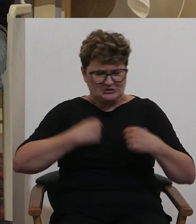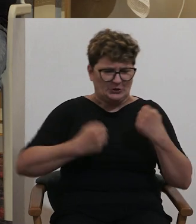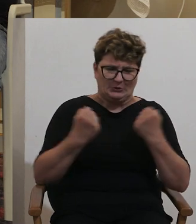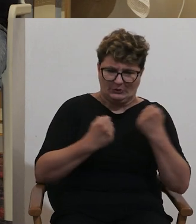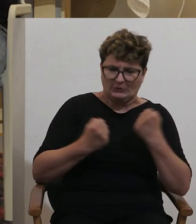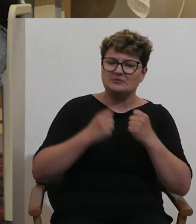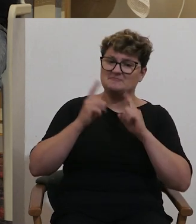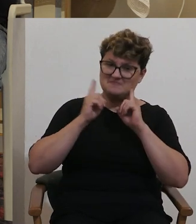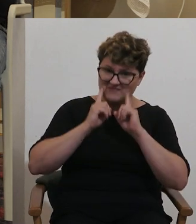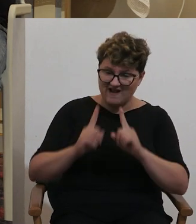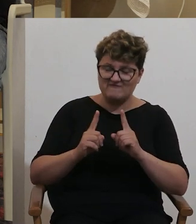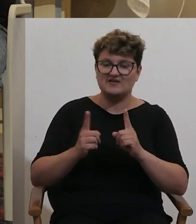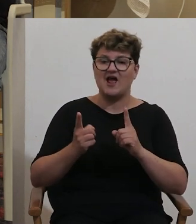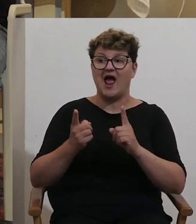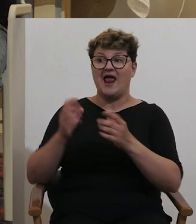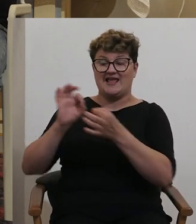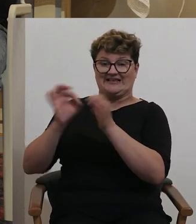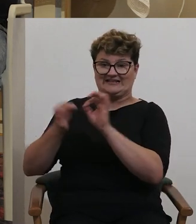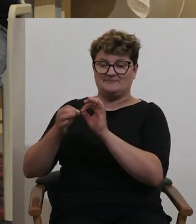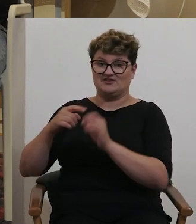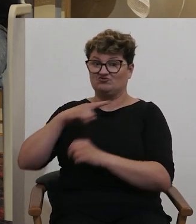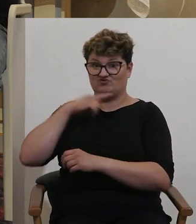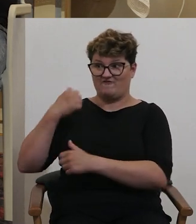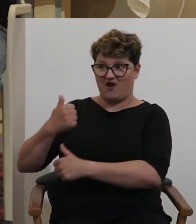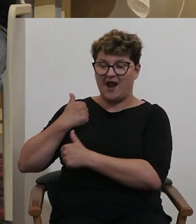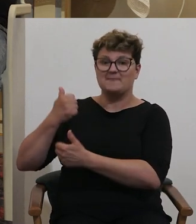wtedy Armii Czerwonej udało się